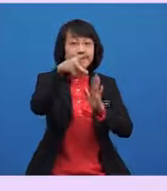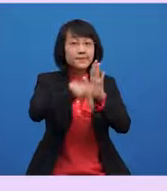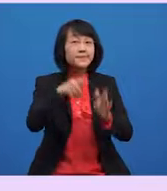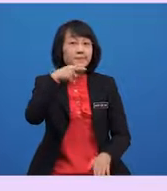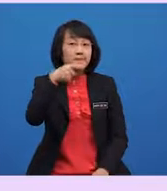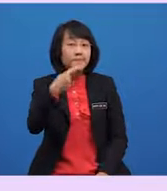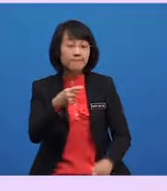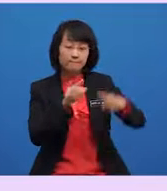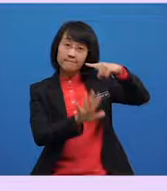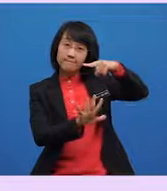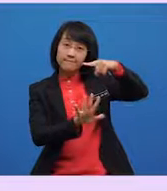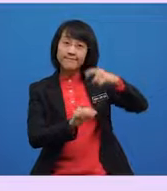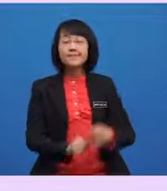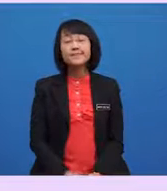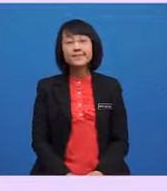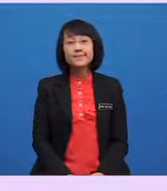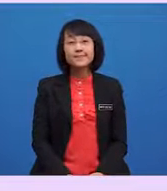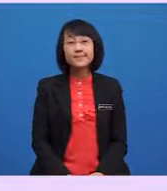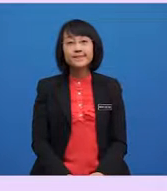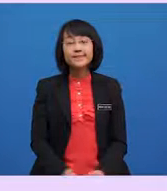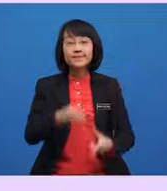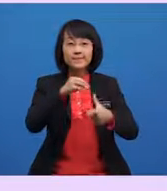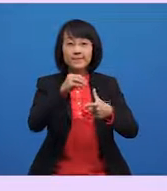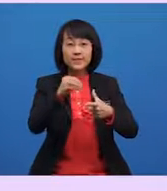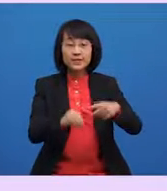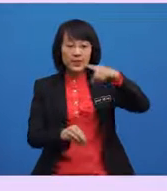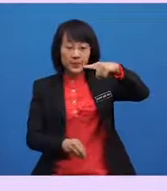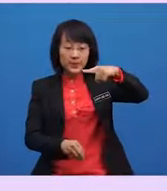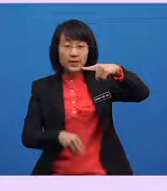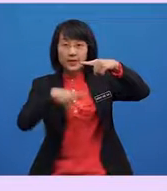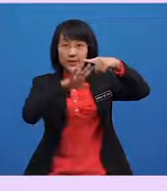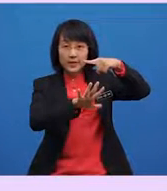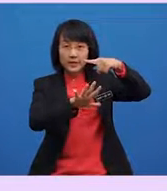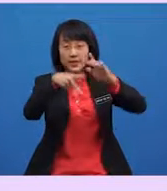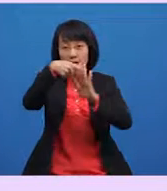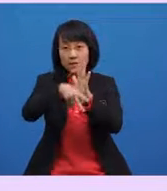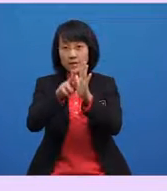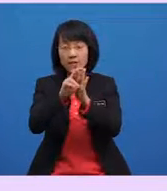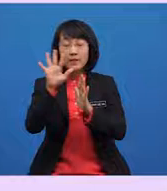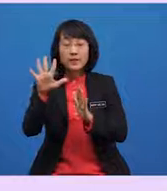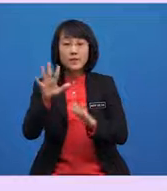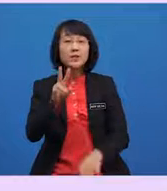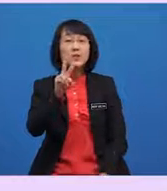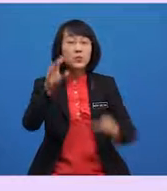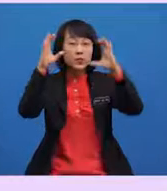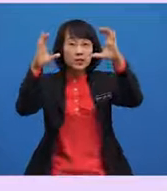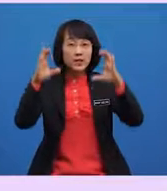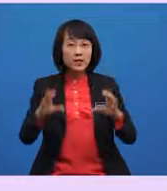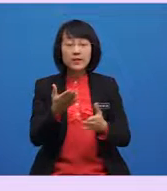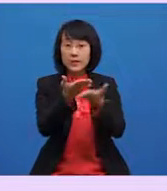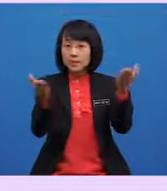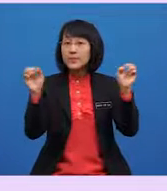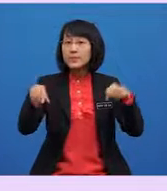5 atau per 5. Ada 2 kaedah yang kamu boleh gunakan.